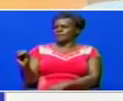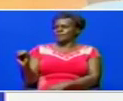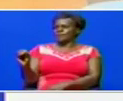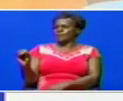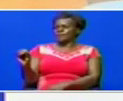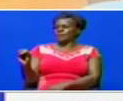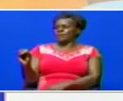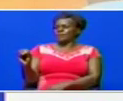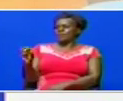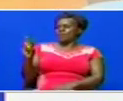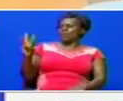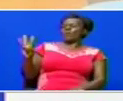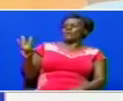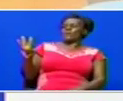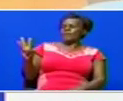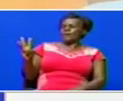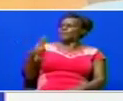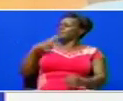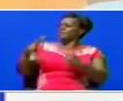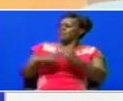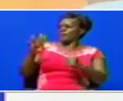Michael Wainaina,